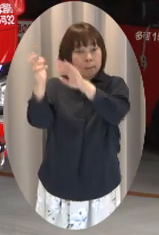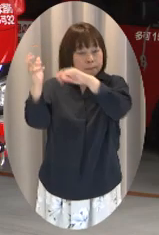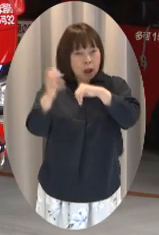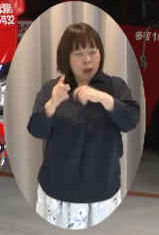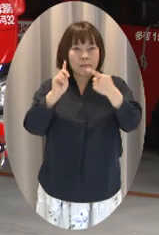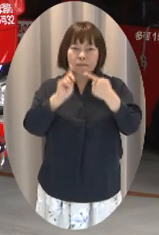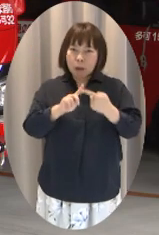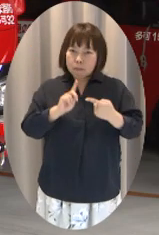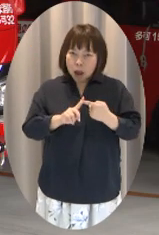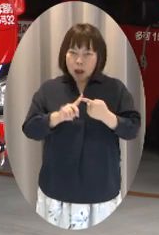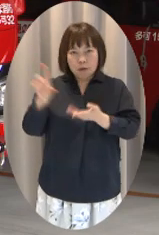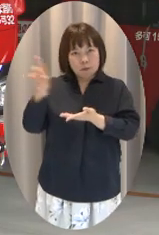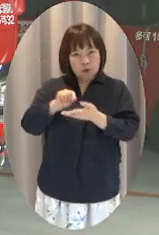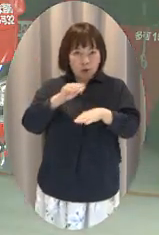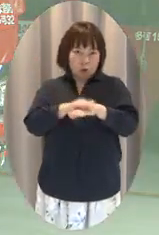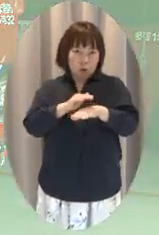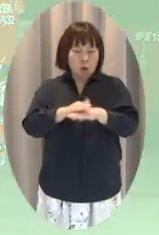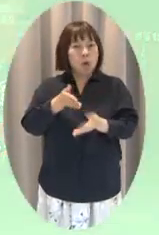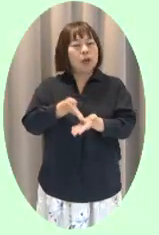についてお話しいたします。